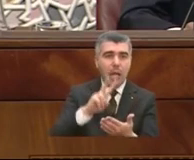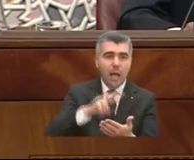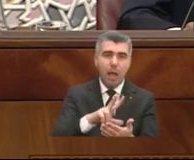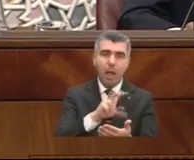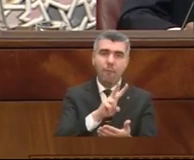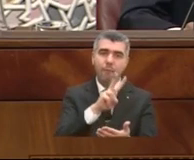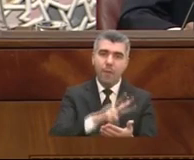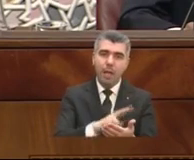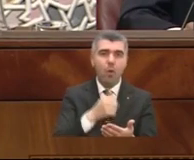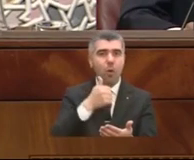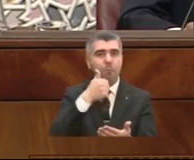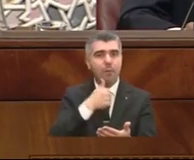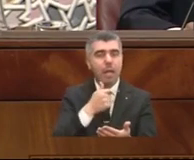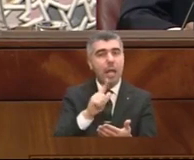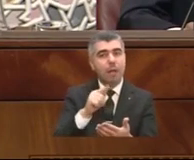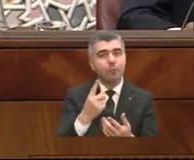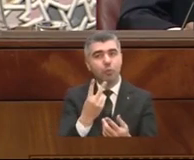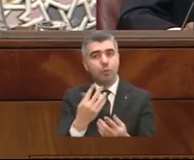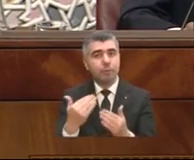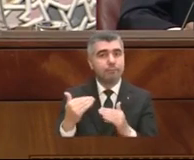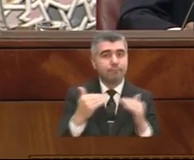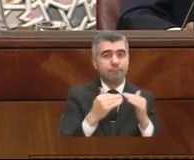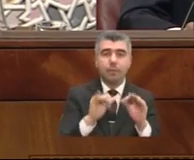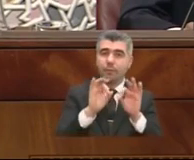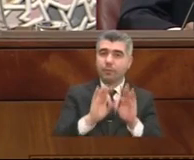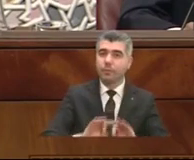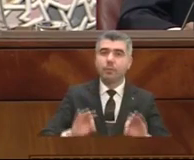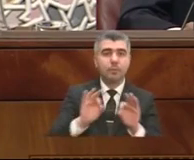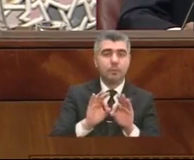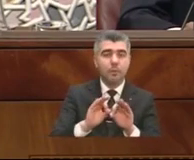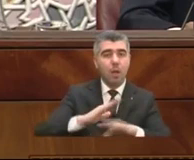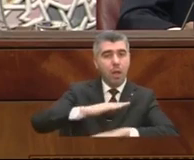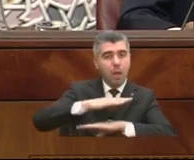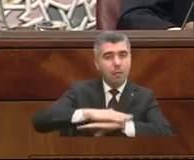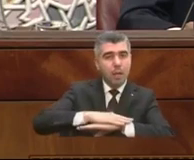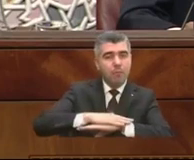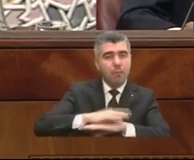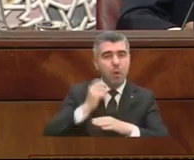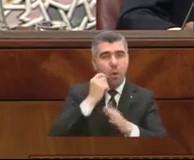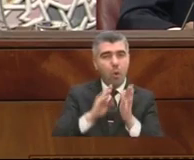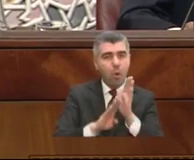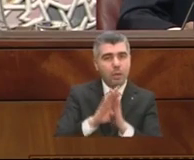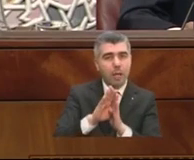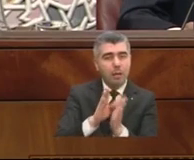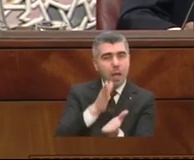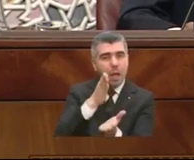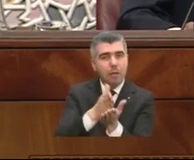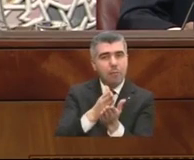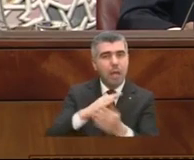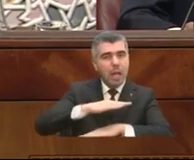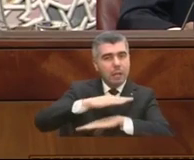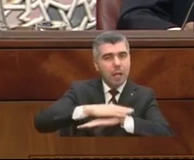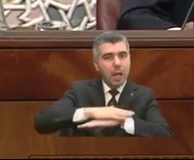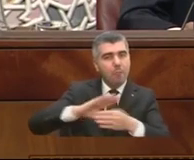والمغالطات والعمل على ترسيخ سمو المبادئ وصون الحقوق والتشريعات في